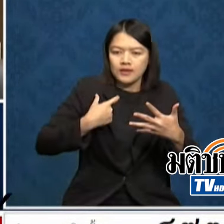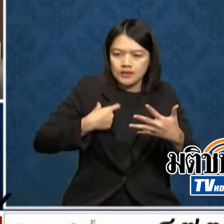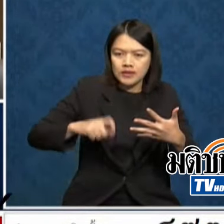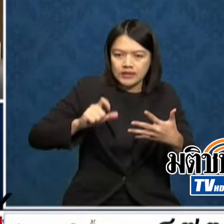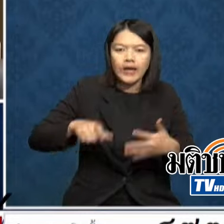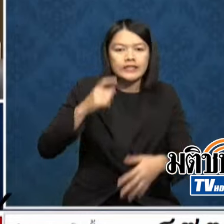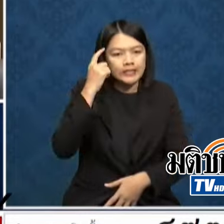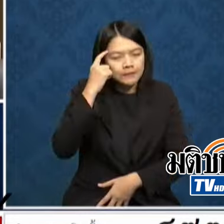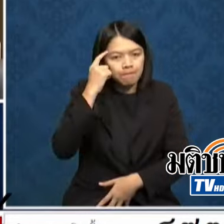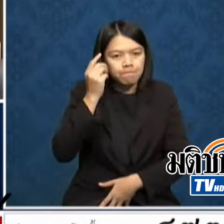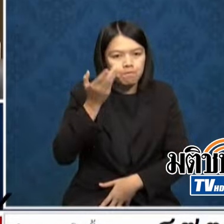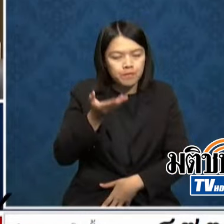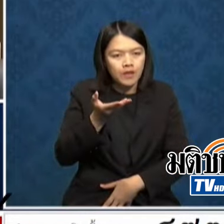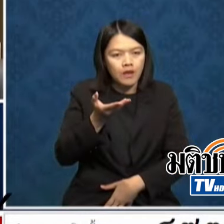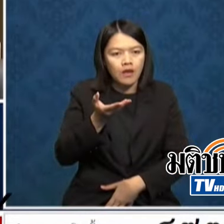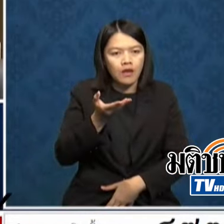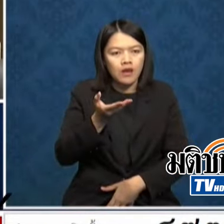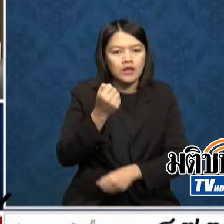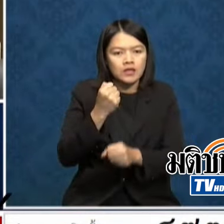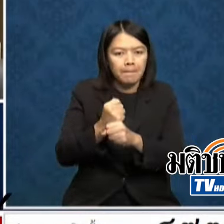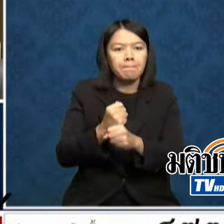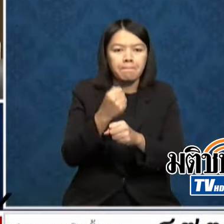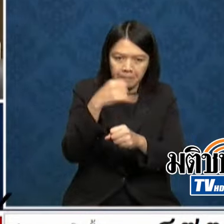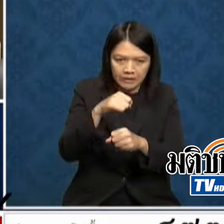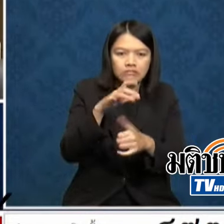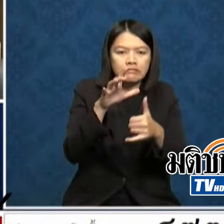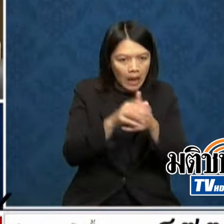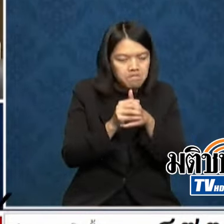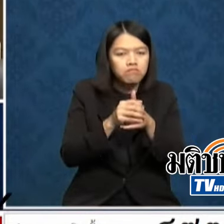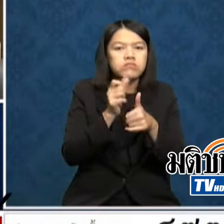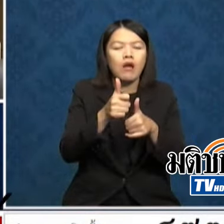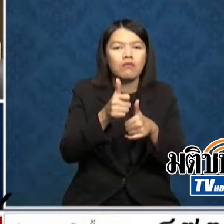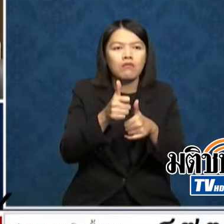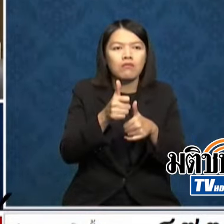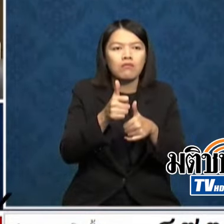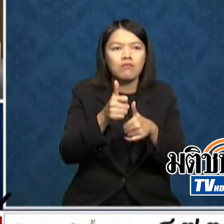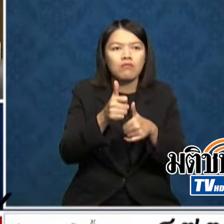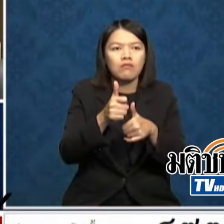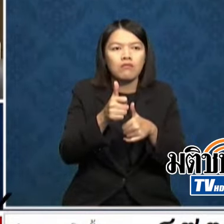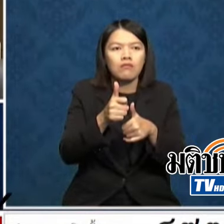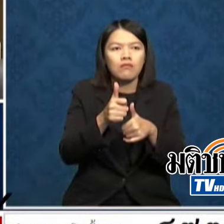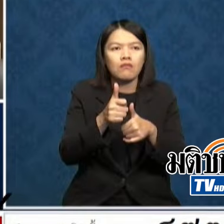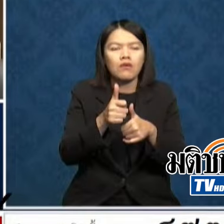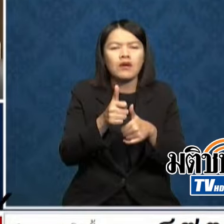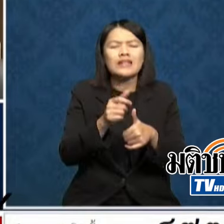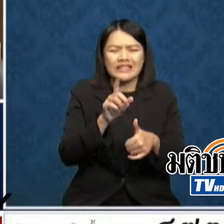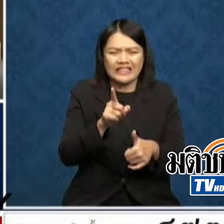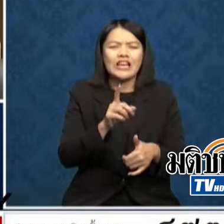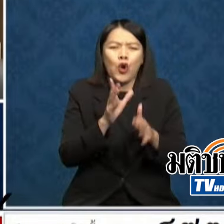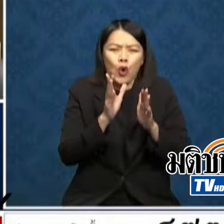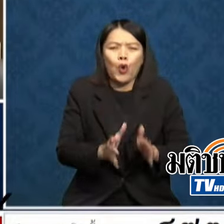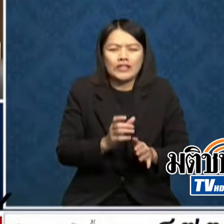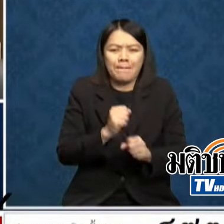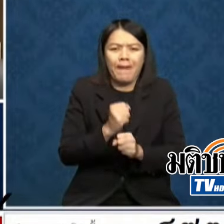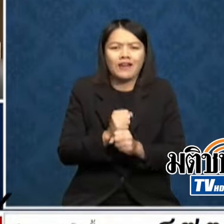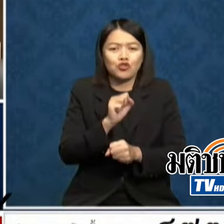เห็นว่า สามารถจะดำเนินคดีได้นะโดยที่ไม่คือสมาชิกไม่ต้องไปจะพูดไงพูดสมา